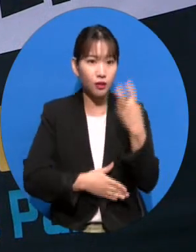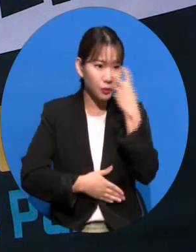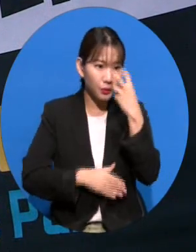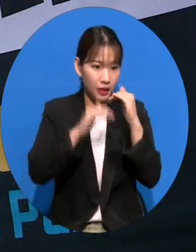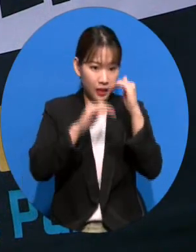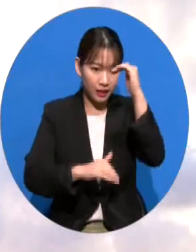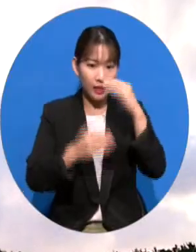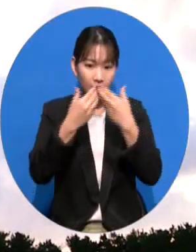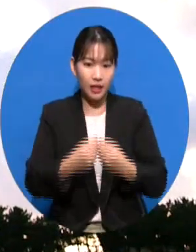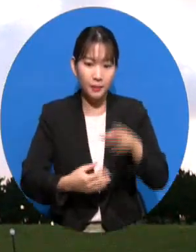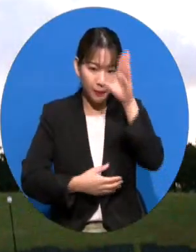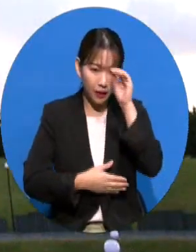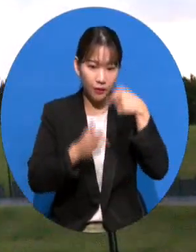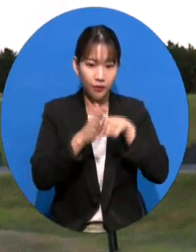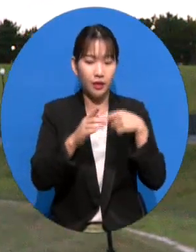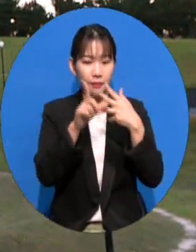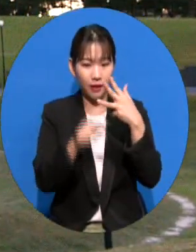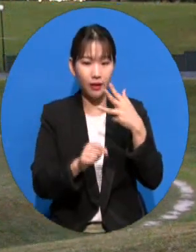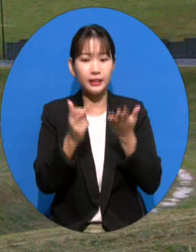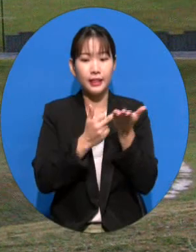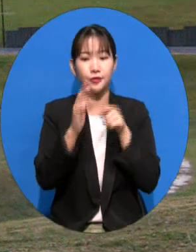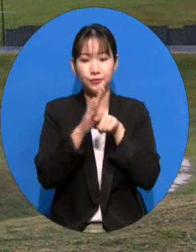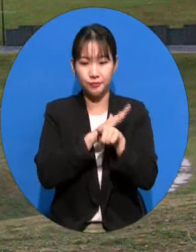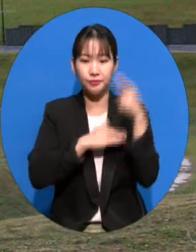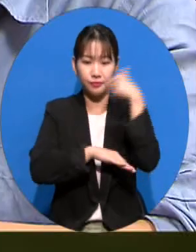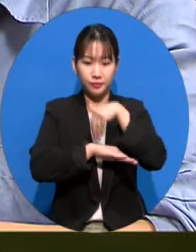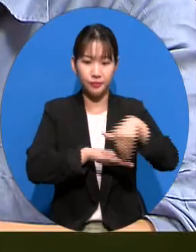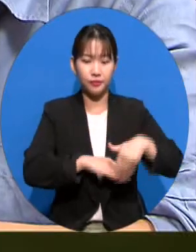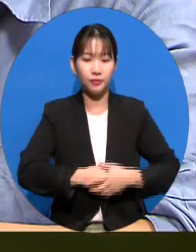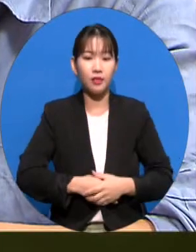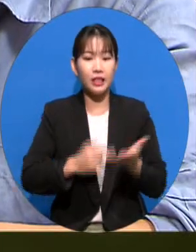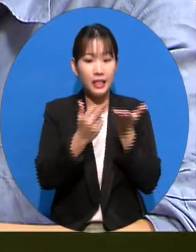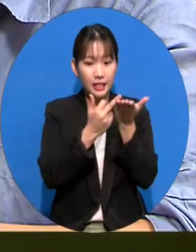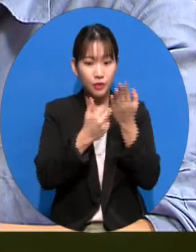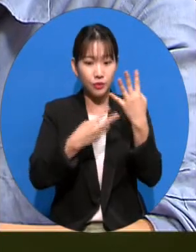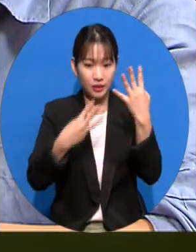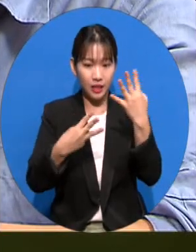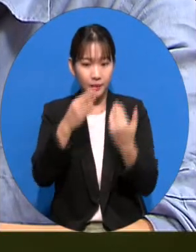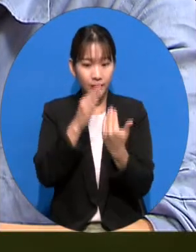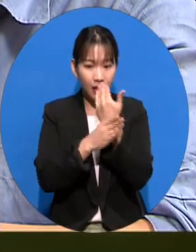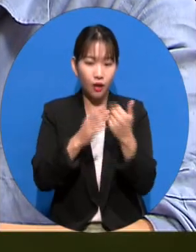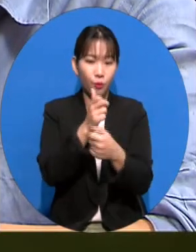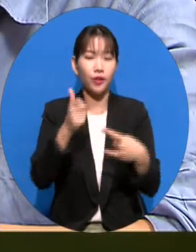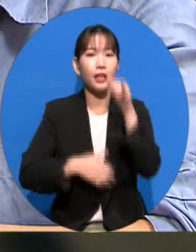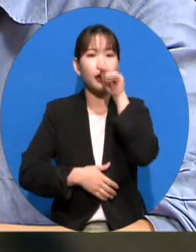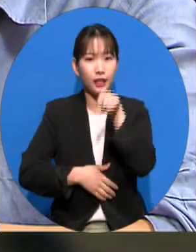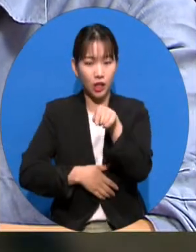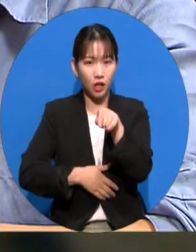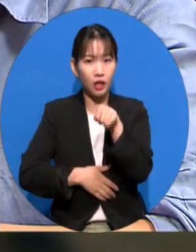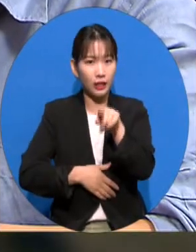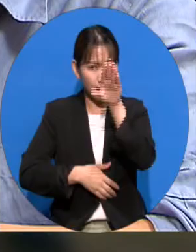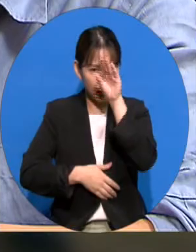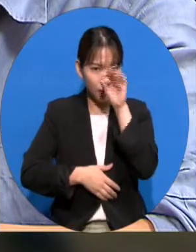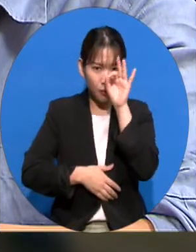사례를 벤치마킹하기 위해 다음 달쯤에는 제주를 방문할 계획입니다. 제주 4.3 사건 실무위원회가 있어서 이